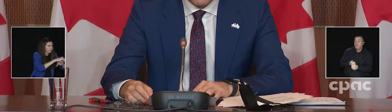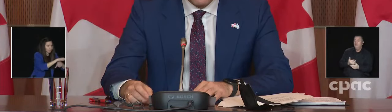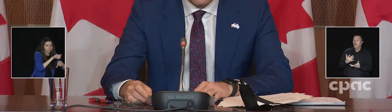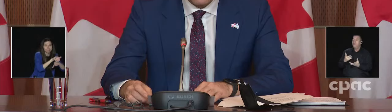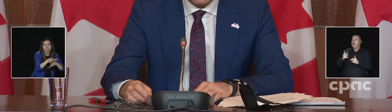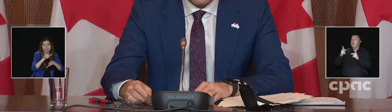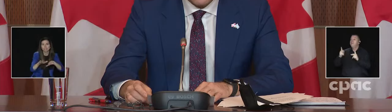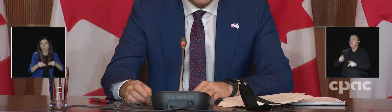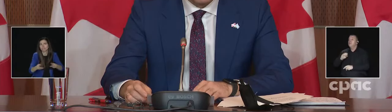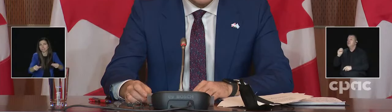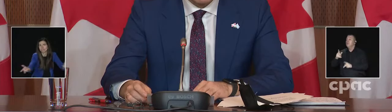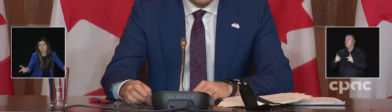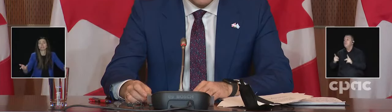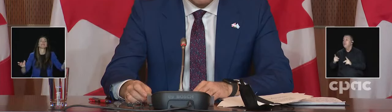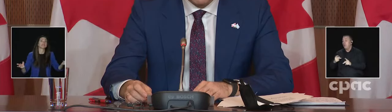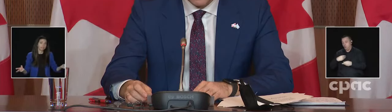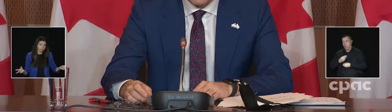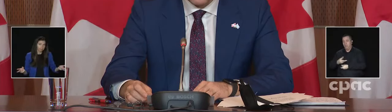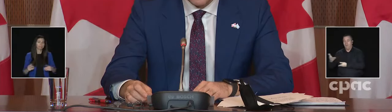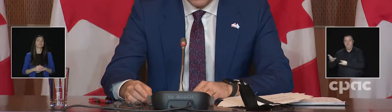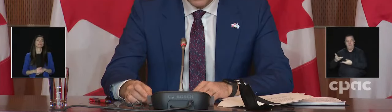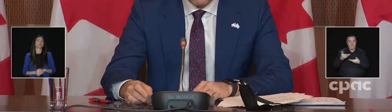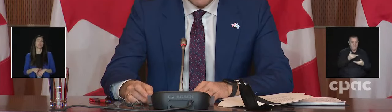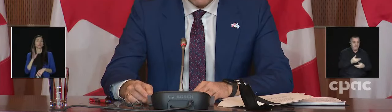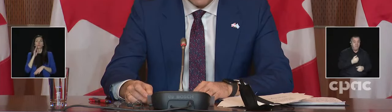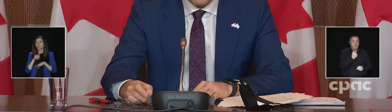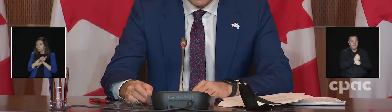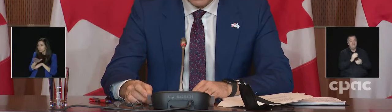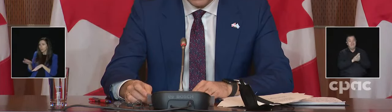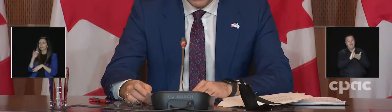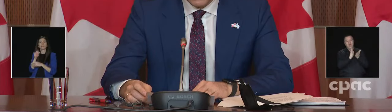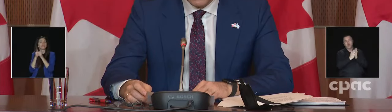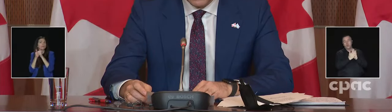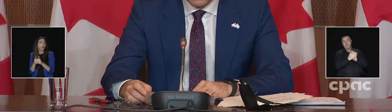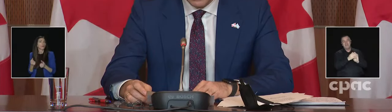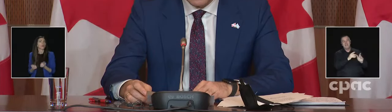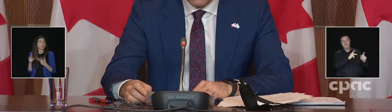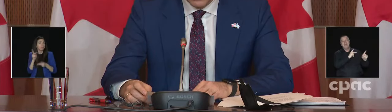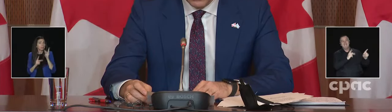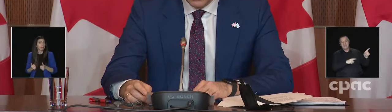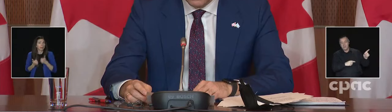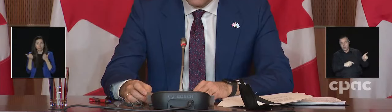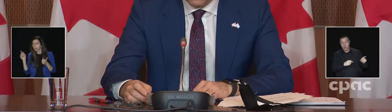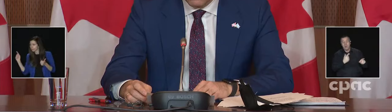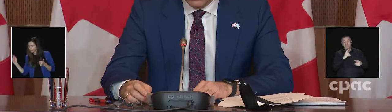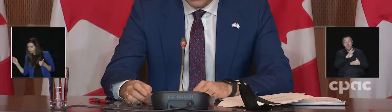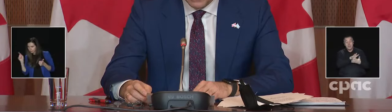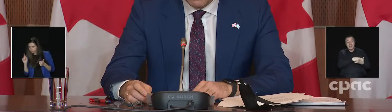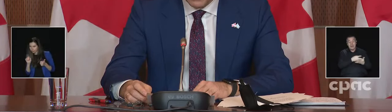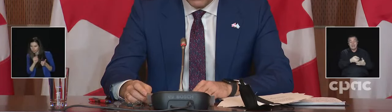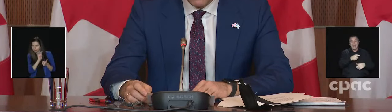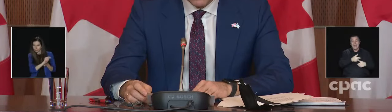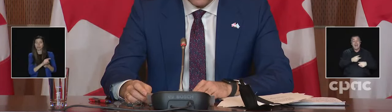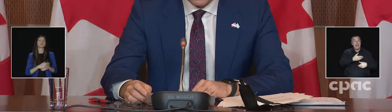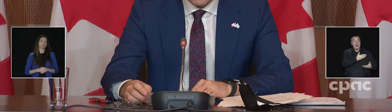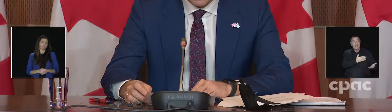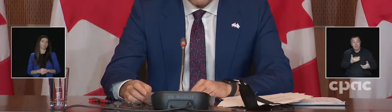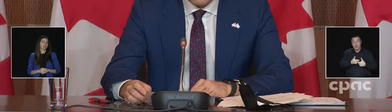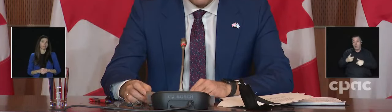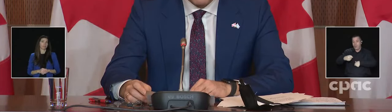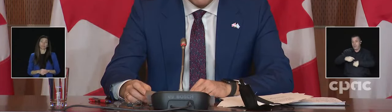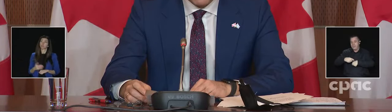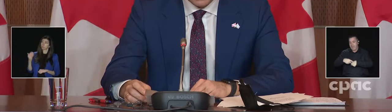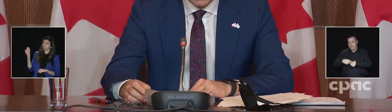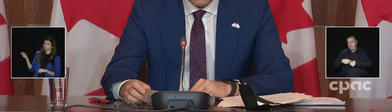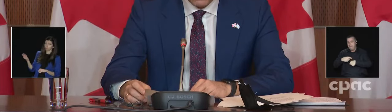capita. Nous travaillons avec Pfizer pour établir un calendrier de livraison de plus long terme dans le but d'offrir des